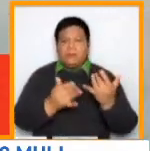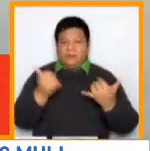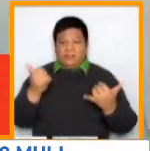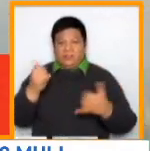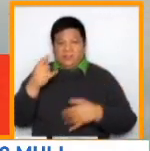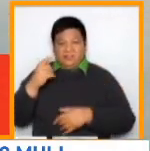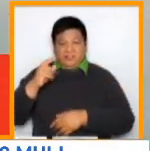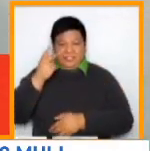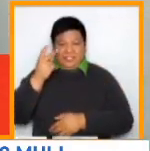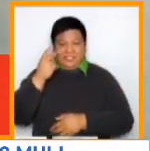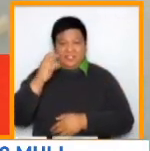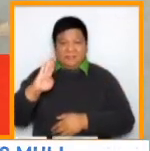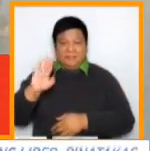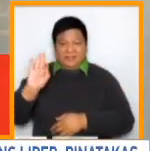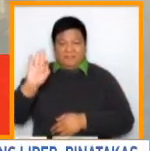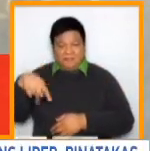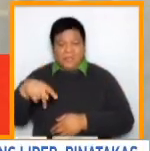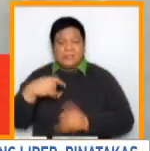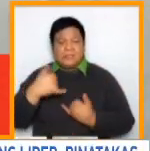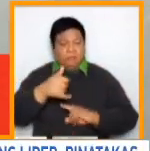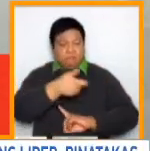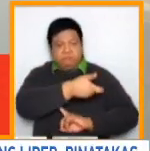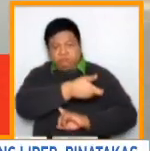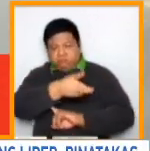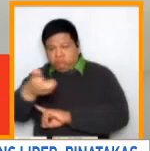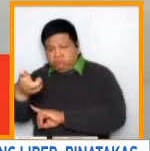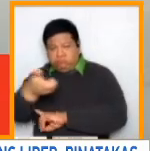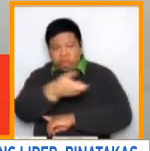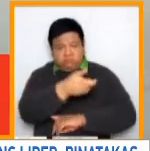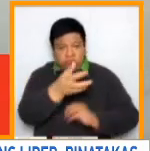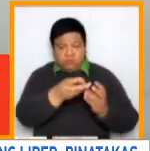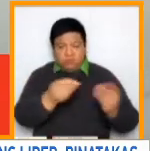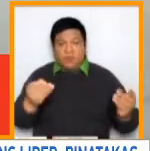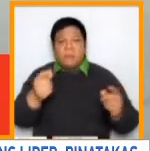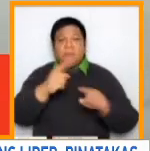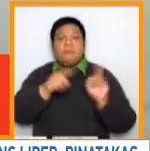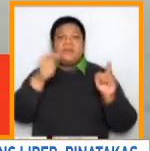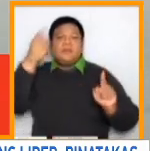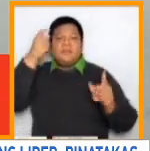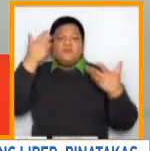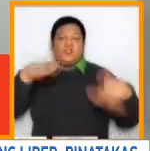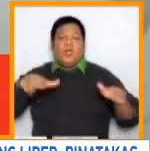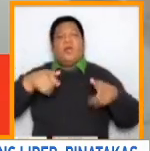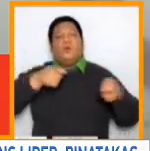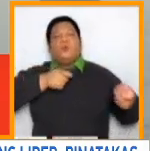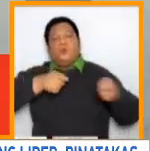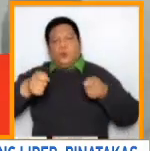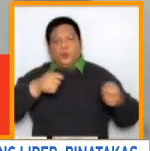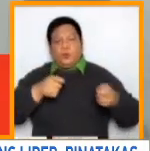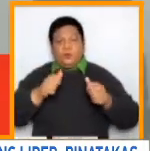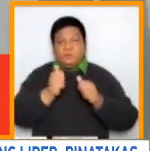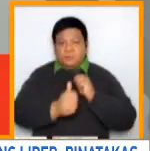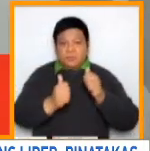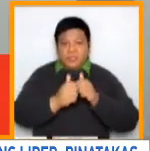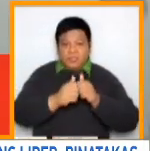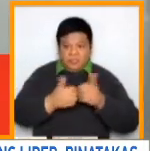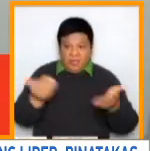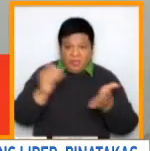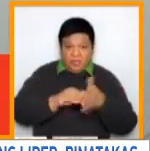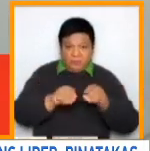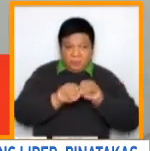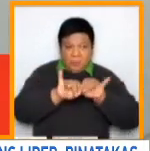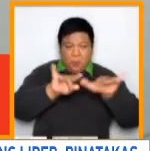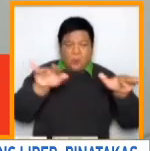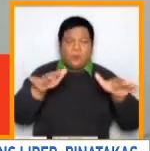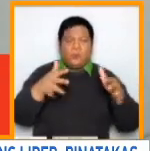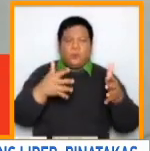ng natitirang apoy. Pero dahil nga idineklara na yung under control, ibig sabihin wala nang bantang kumalat. Isa na ang